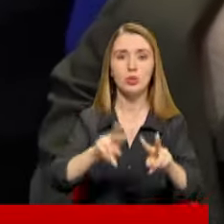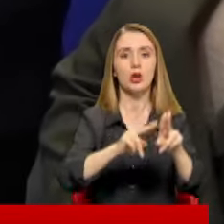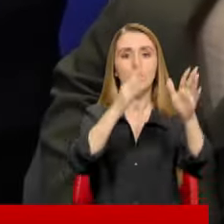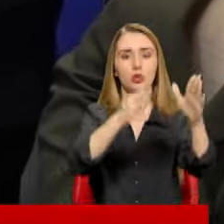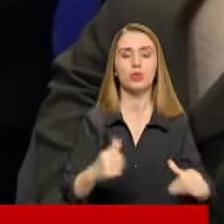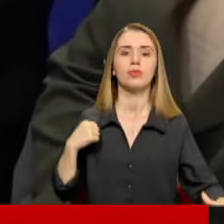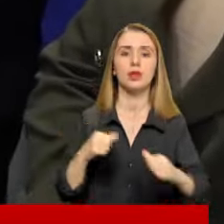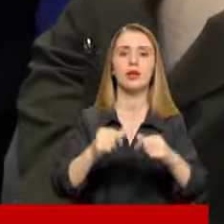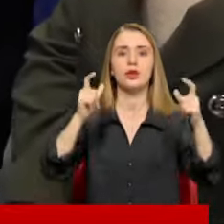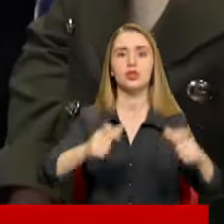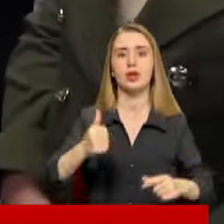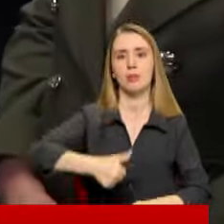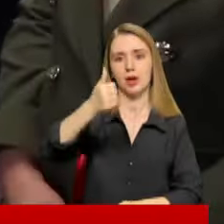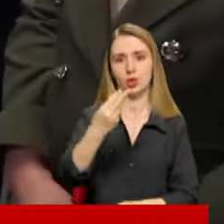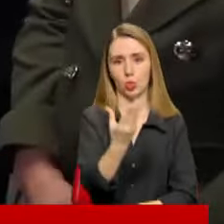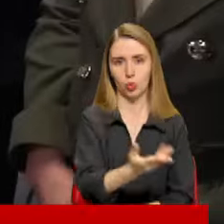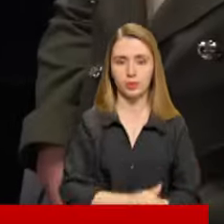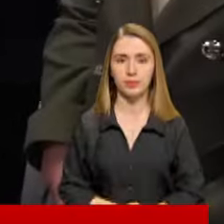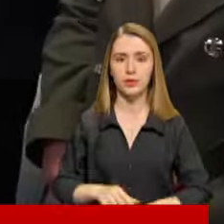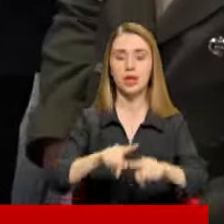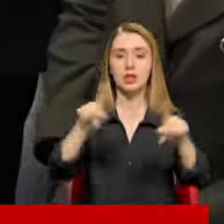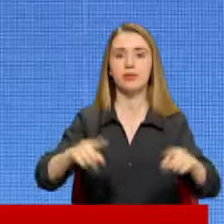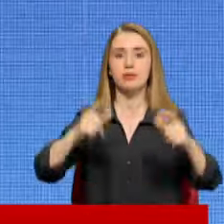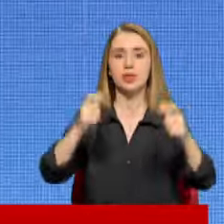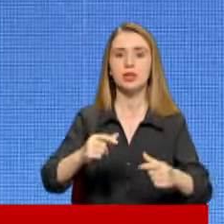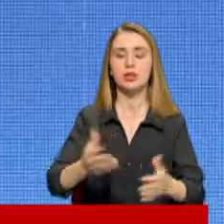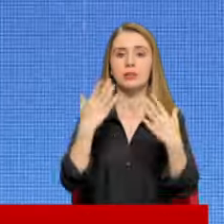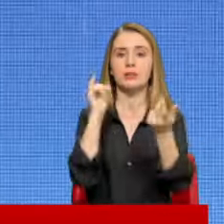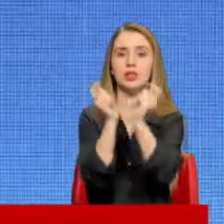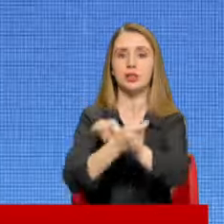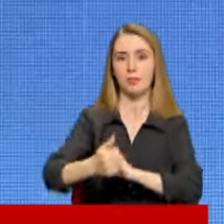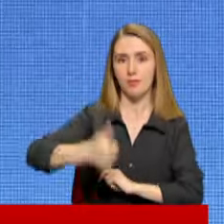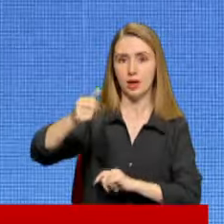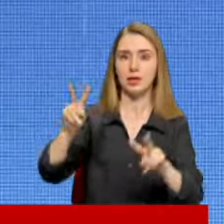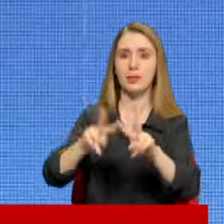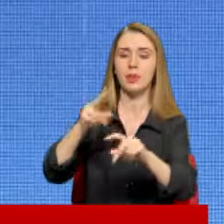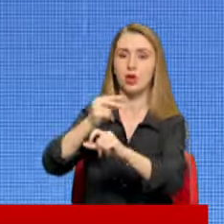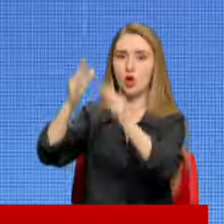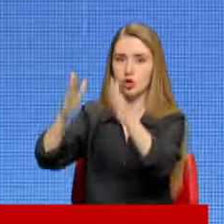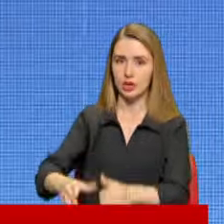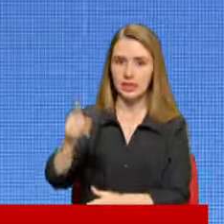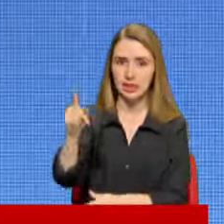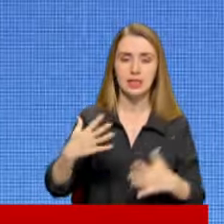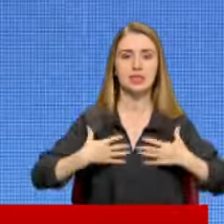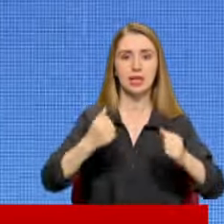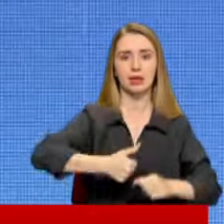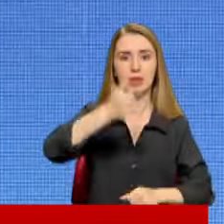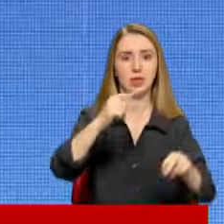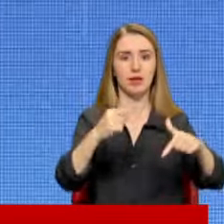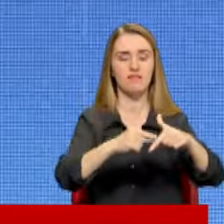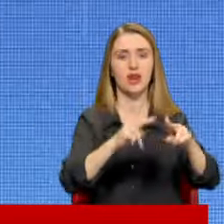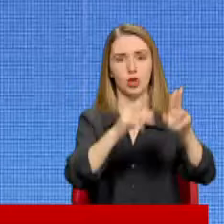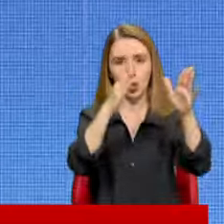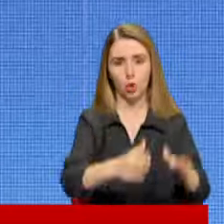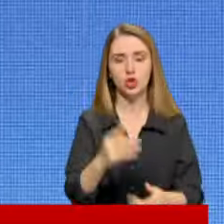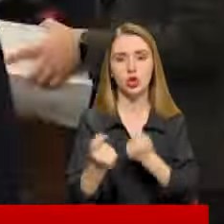kurum yeniden çevre Bakanlığı'na getirildi çevre şehircilik ve iklim değişikliği Bakanı Mehmet özhaseki ile Sağlık Bakanı Fahrettin